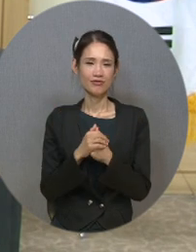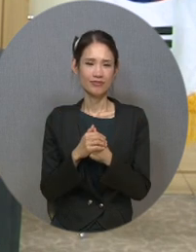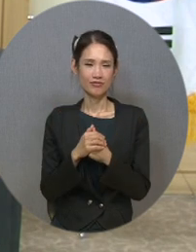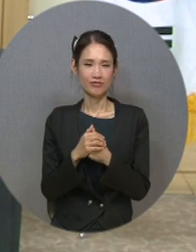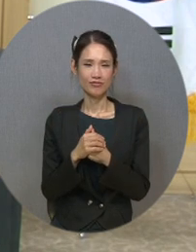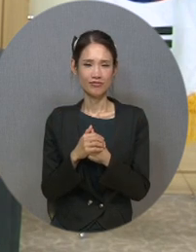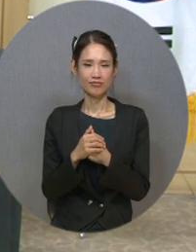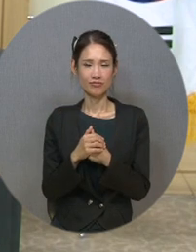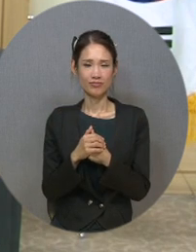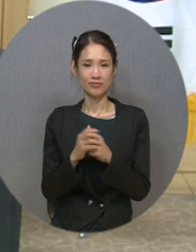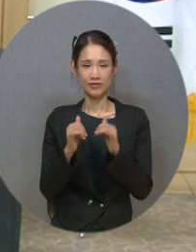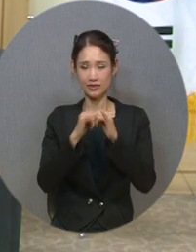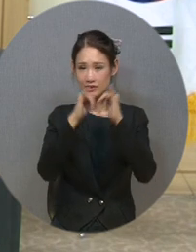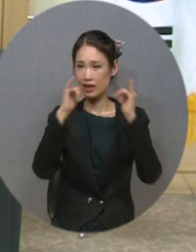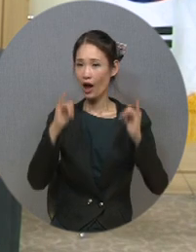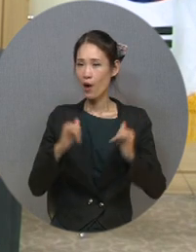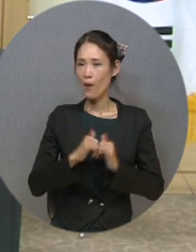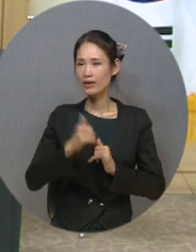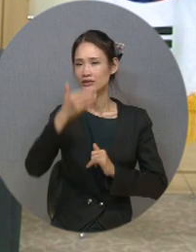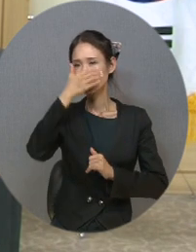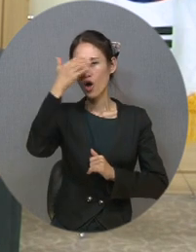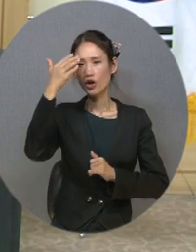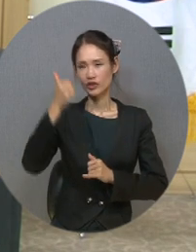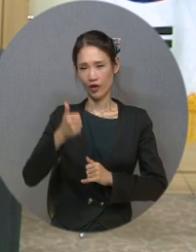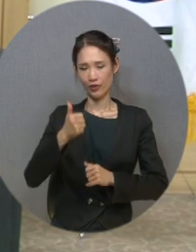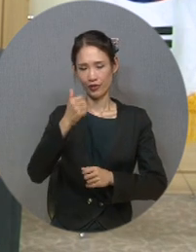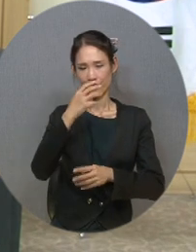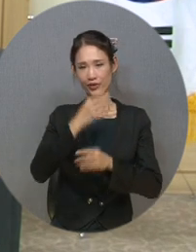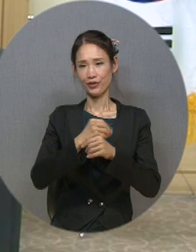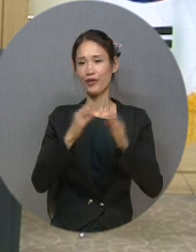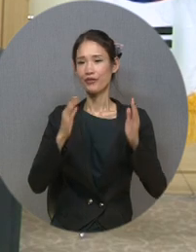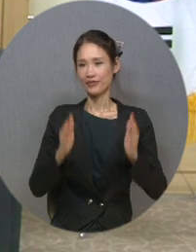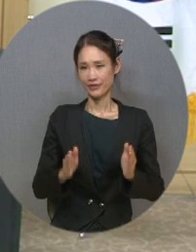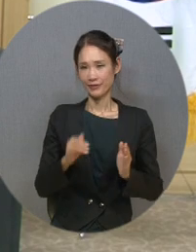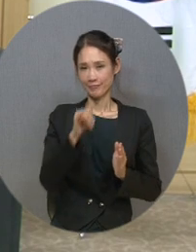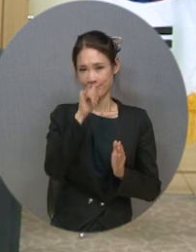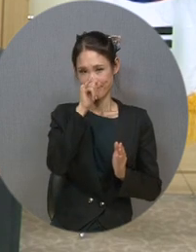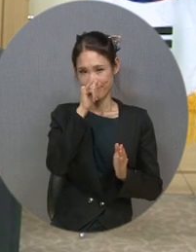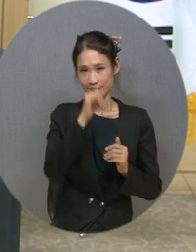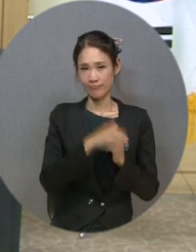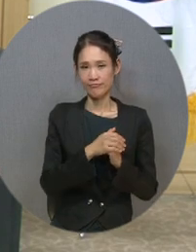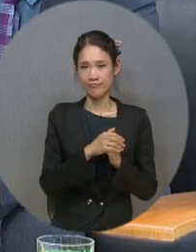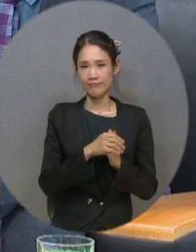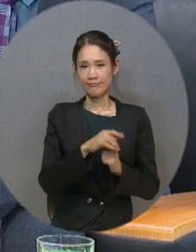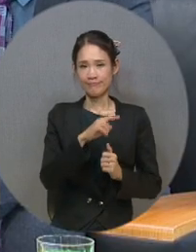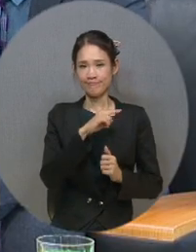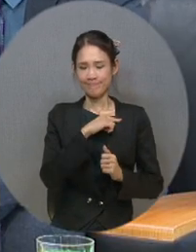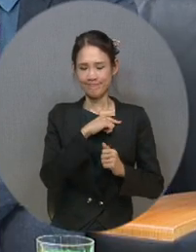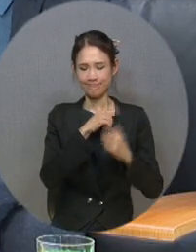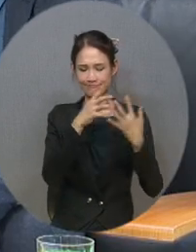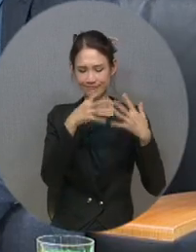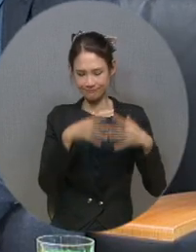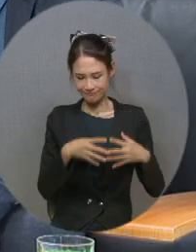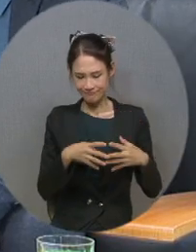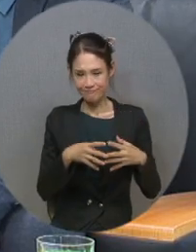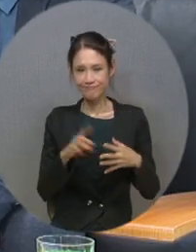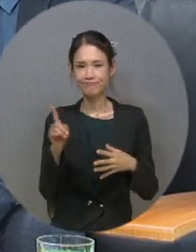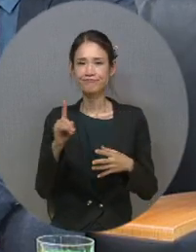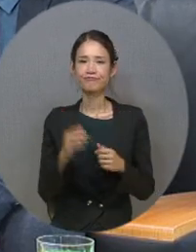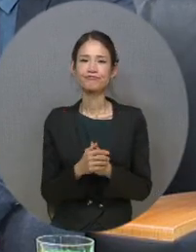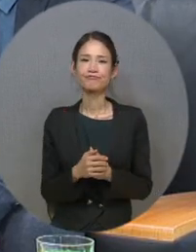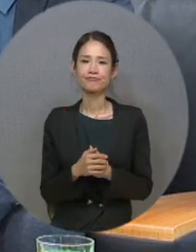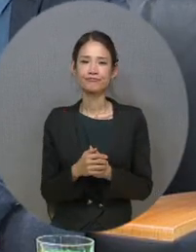이제 그 사회 청년기가 있지 않습니까? 청년의 가장 또 부딪히는 조건이